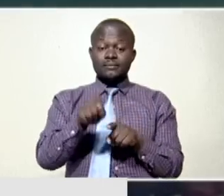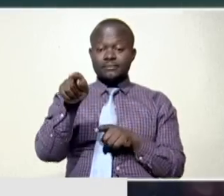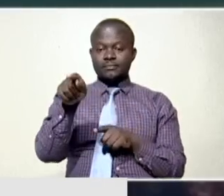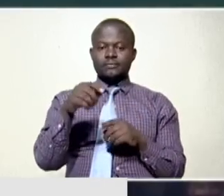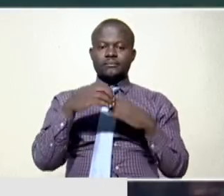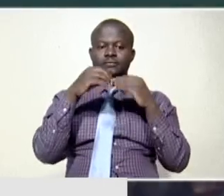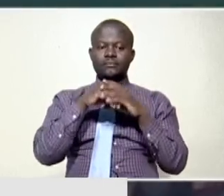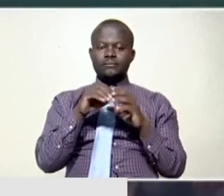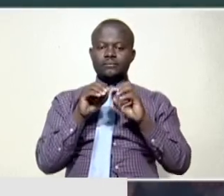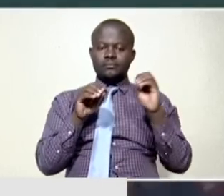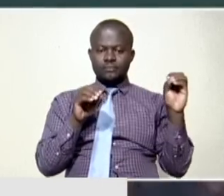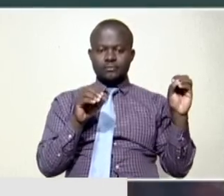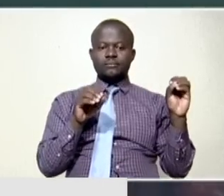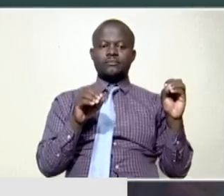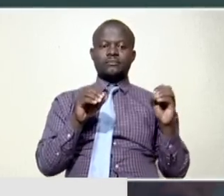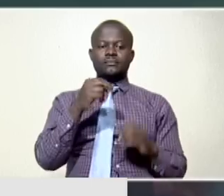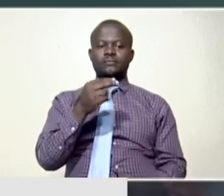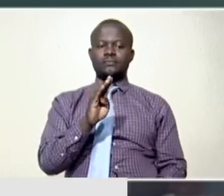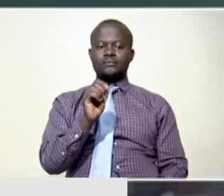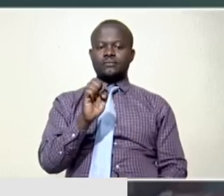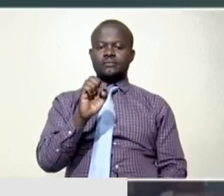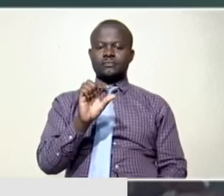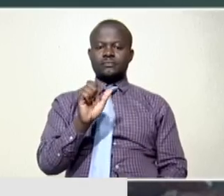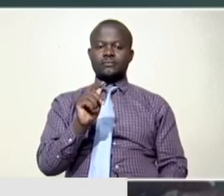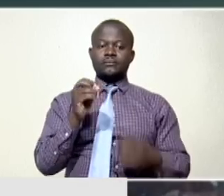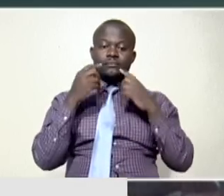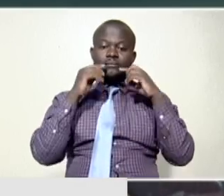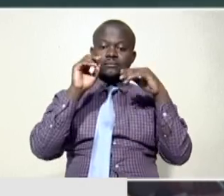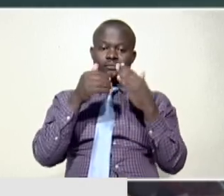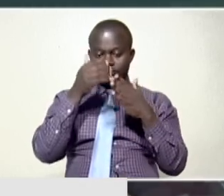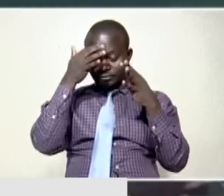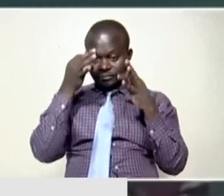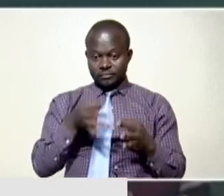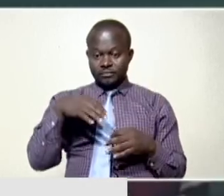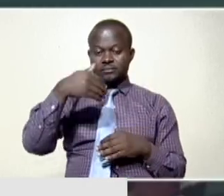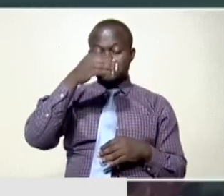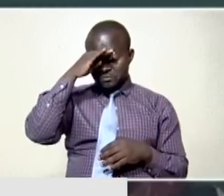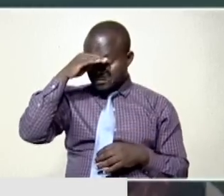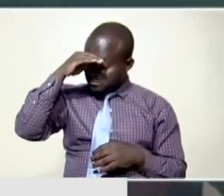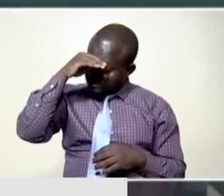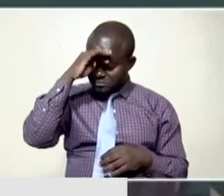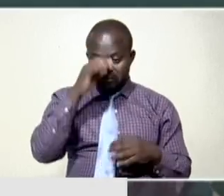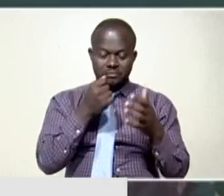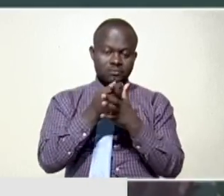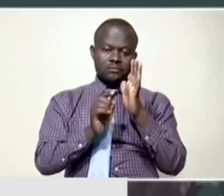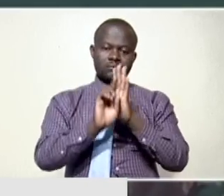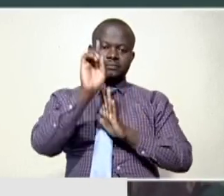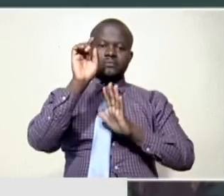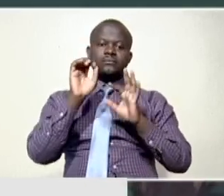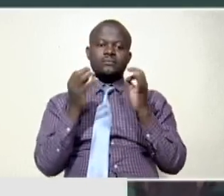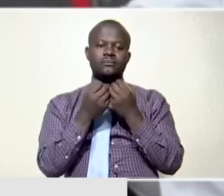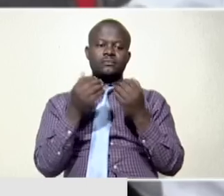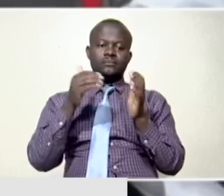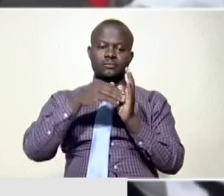Guverineri w'Intara y'Iburengerazuba Habitegeko François avuga ko hari ingamba ku bantu birirwa mu businzi bigatuma iterambere ry'ingo risubira